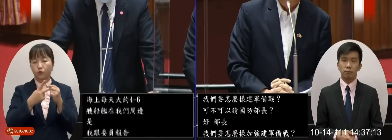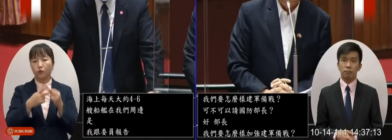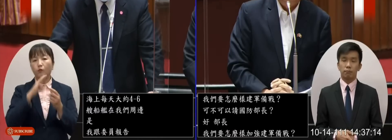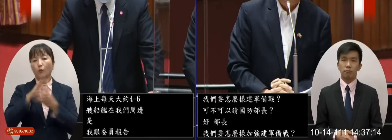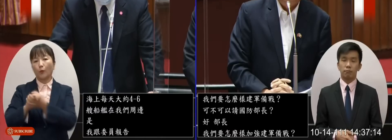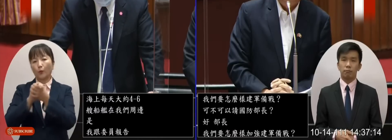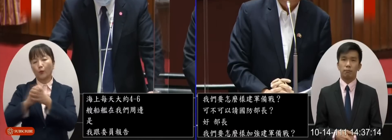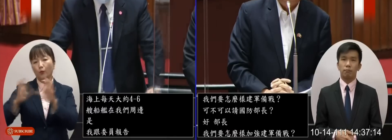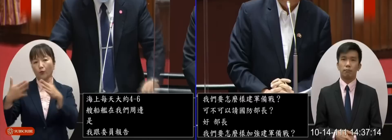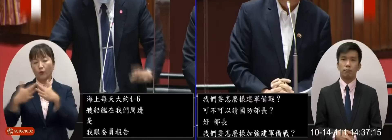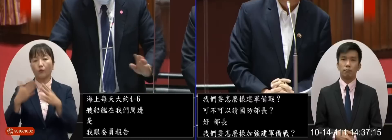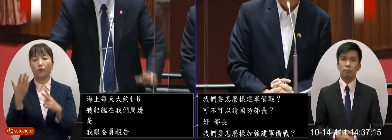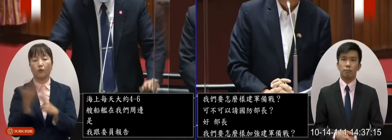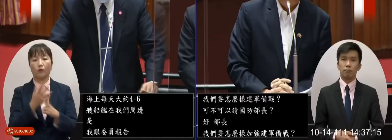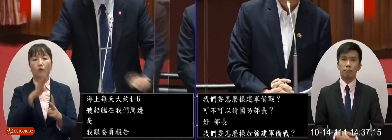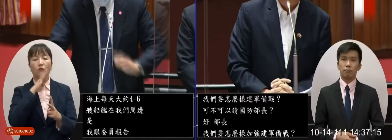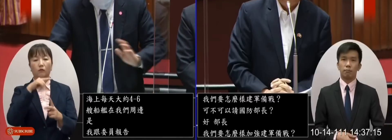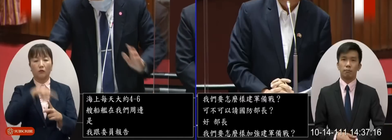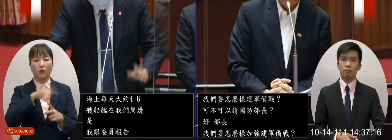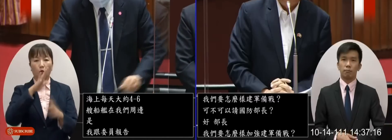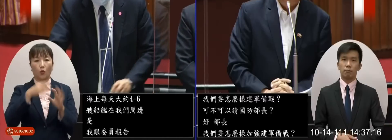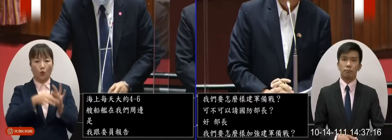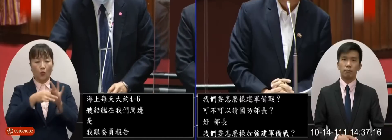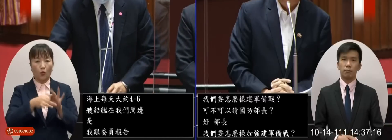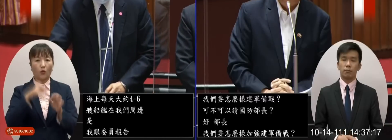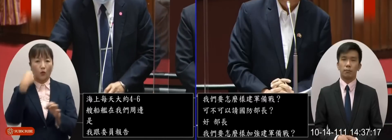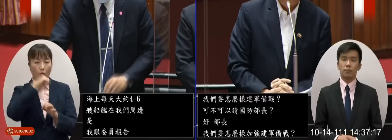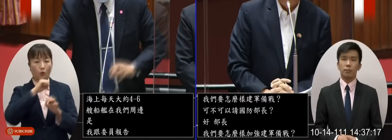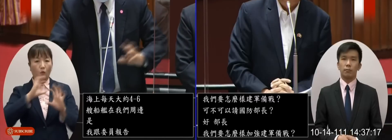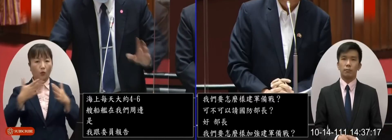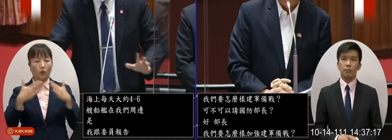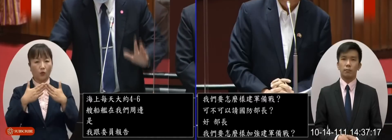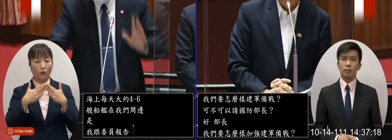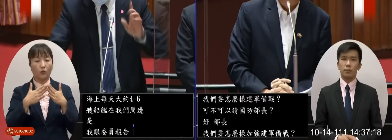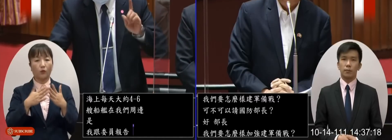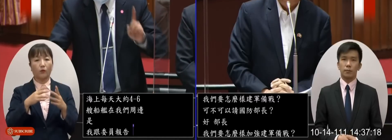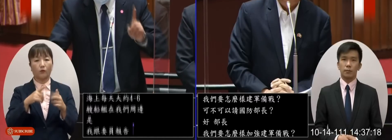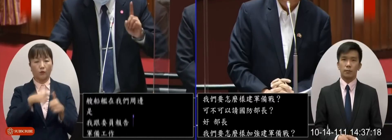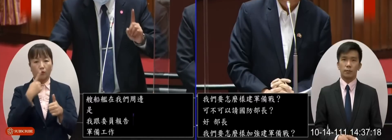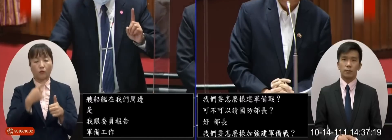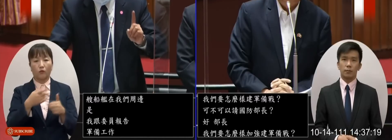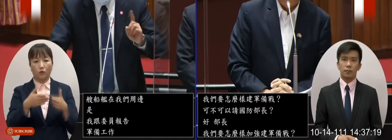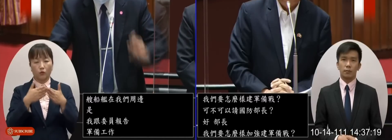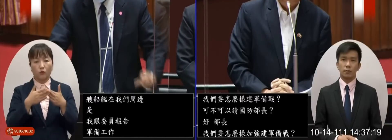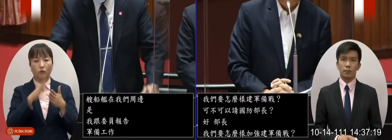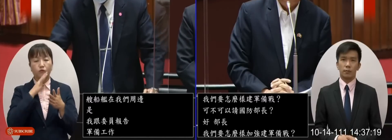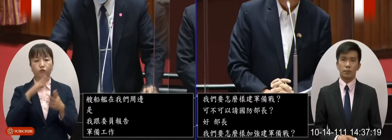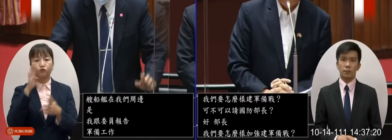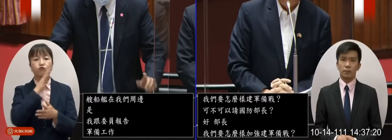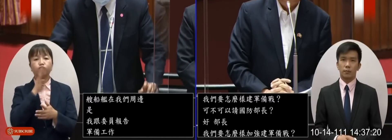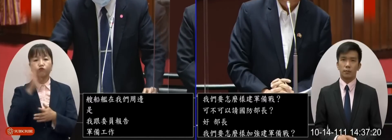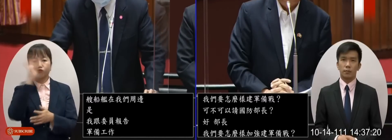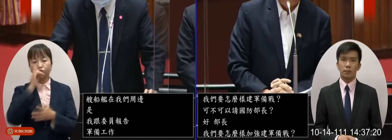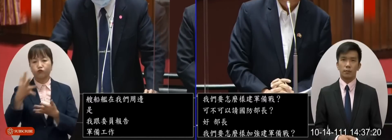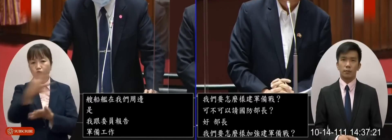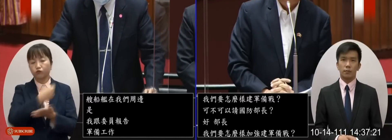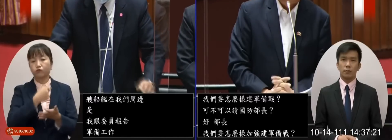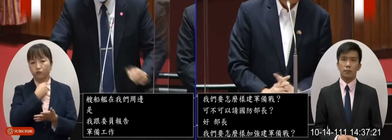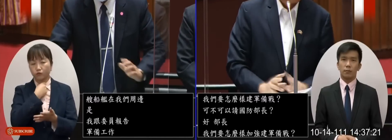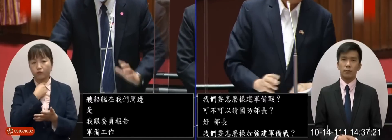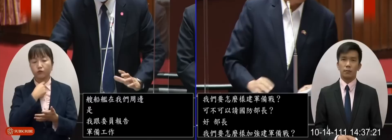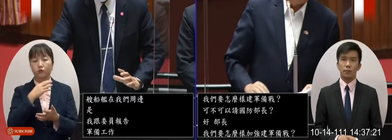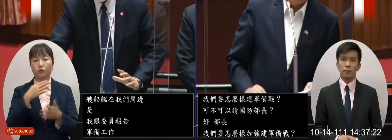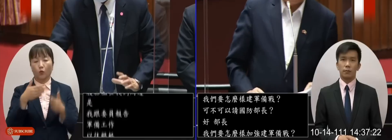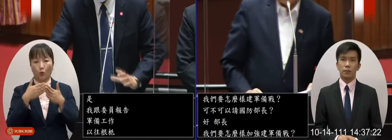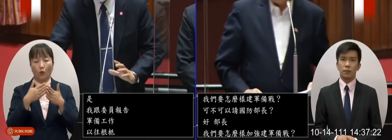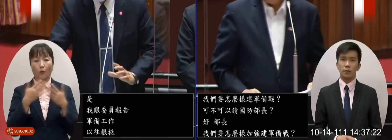邦也好，或者跟我们啊，只要友盟国家跟我们有关联的话，我们第一个要获得一个情报。宣示快报的